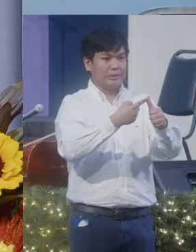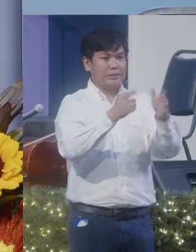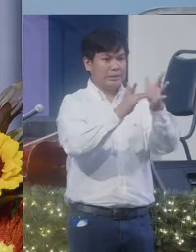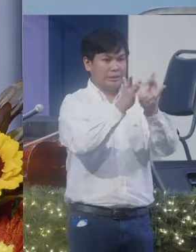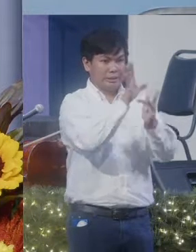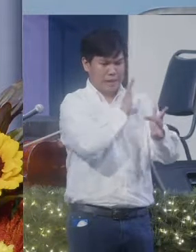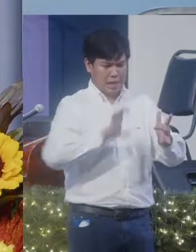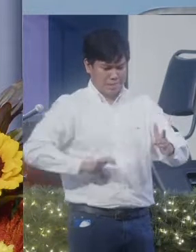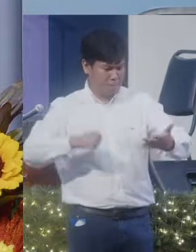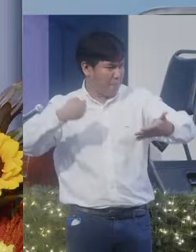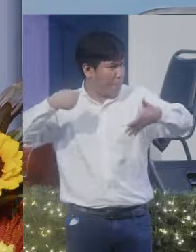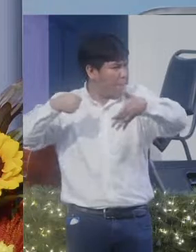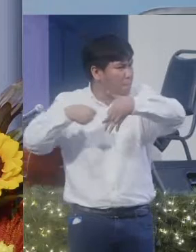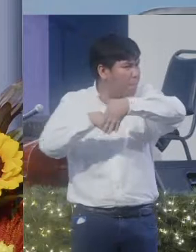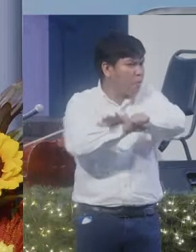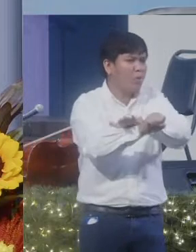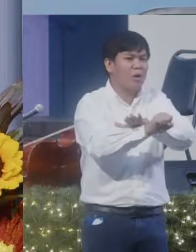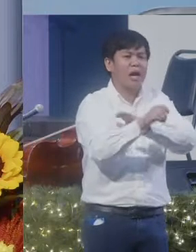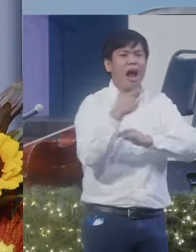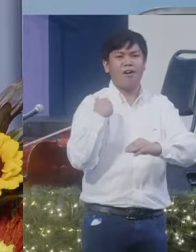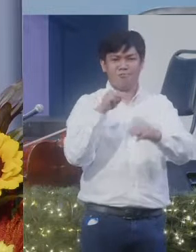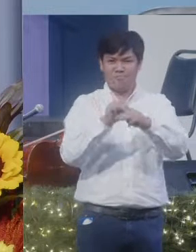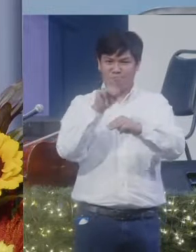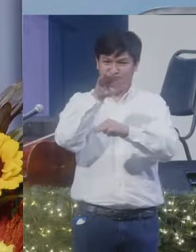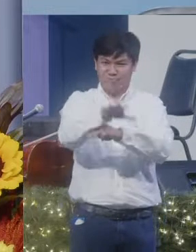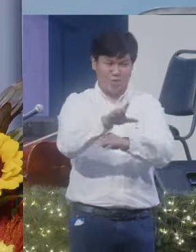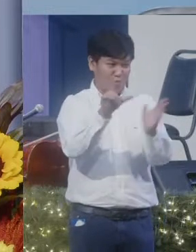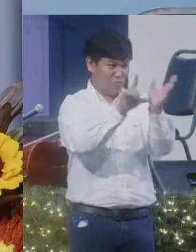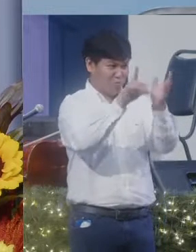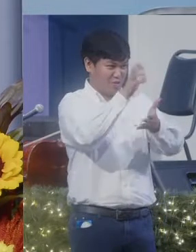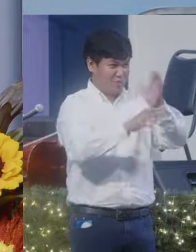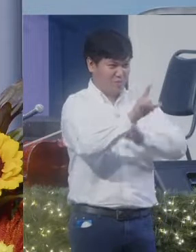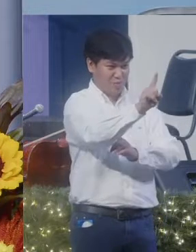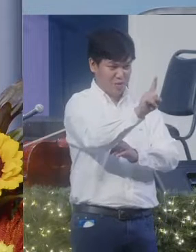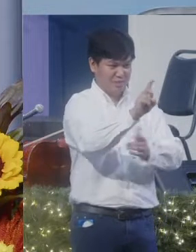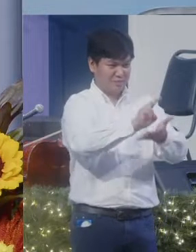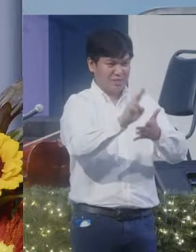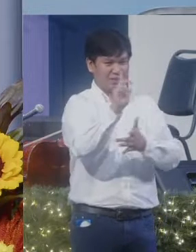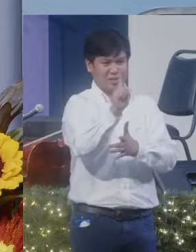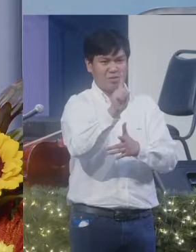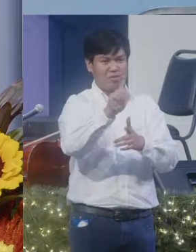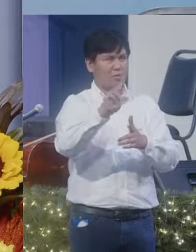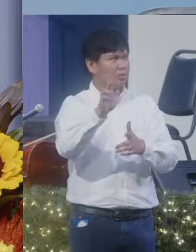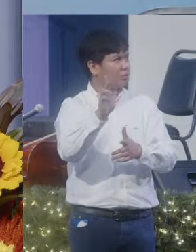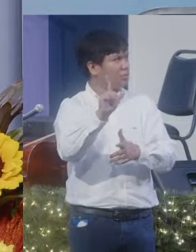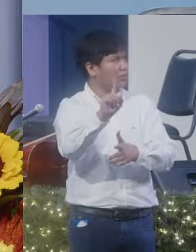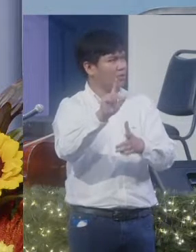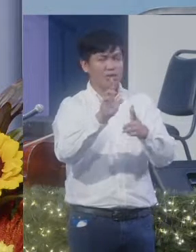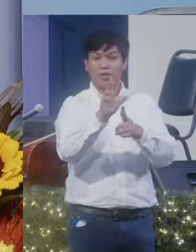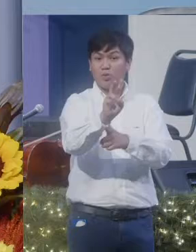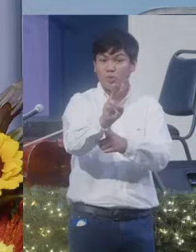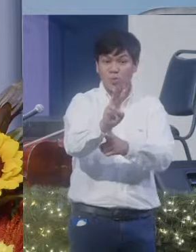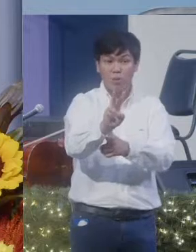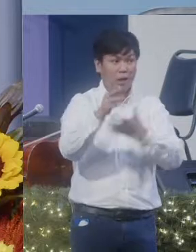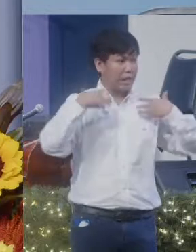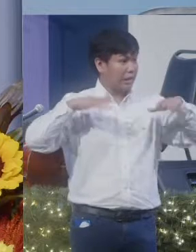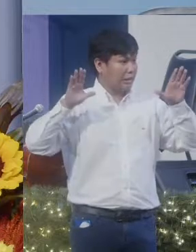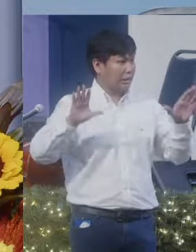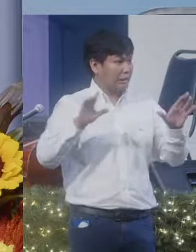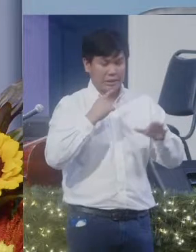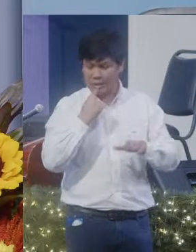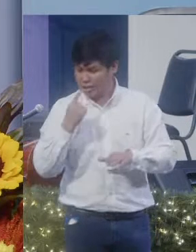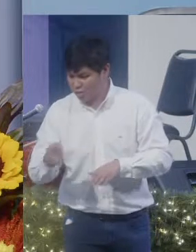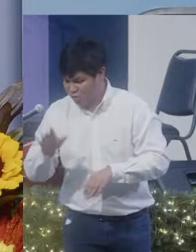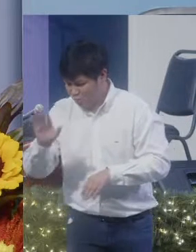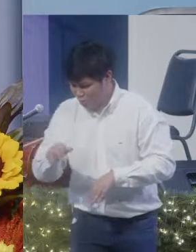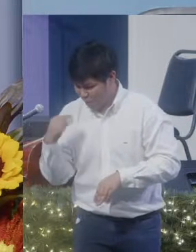kapanganakan. Sabi niya sa Luke chapter 1 verses 31 to 32, ito ang mensahe ng anghel na nagbadya ng